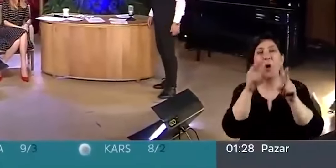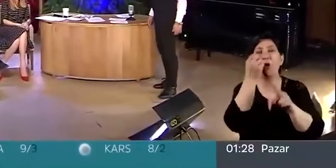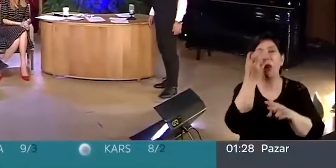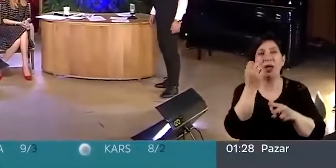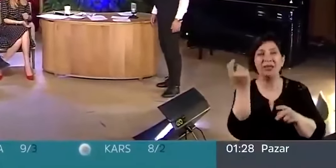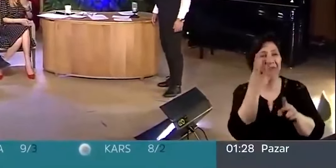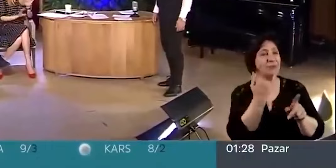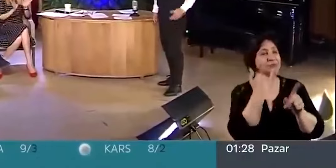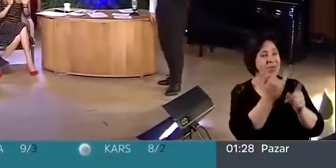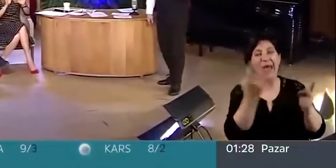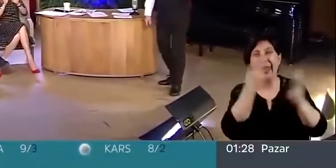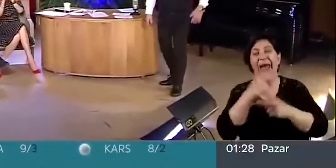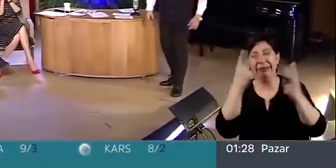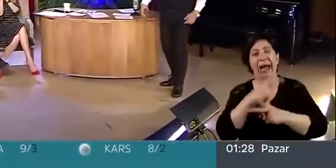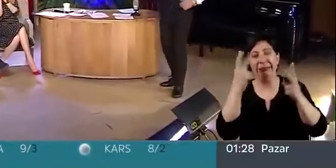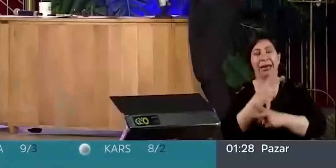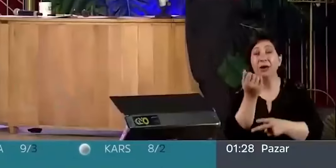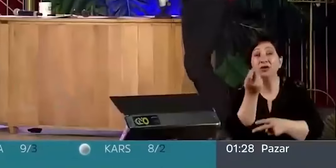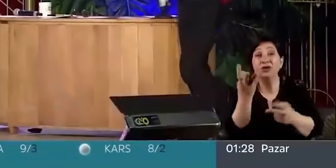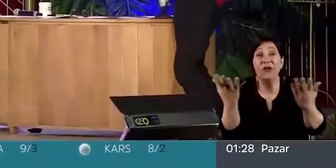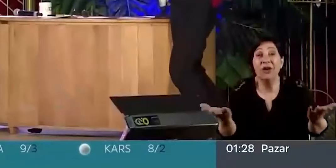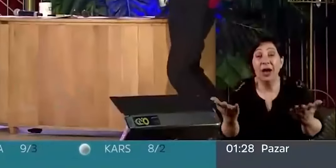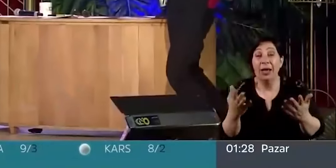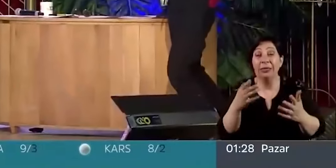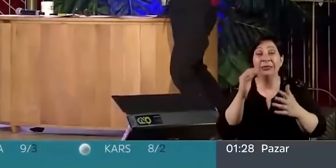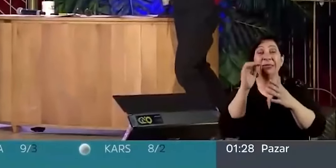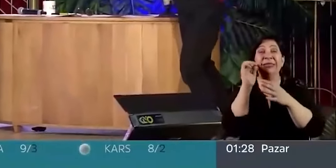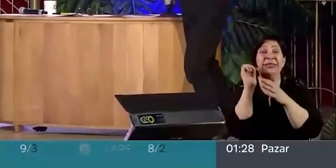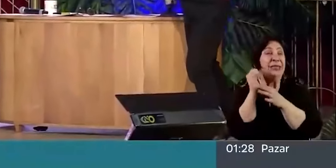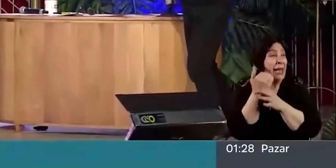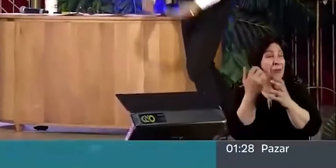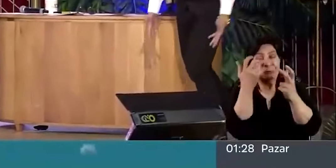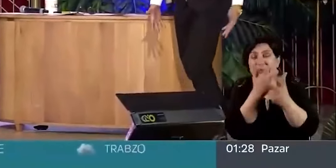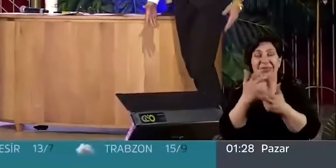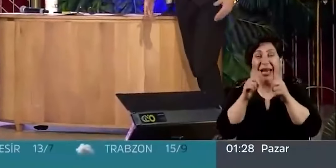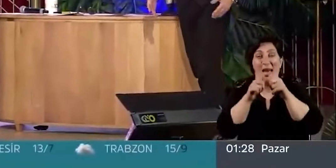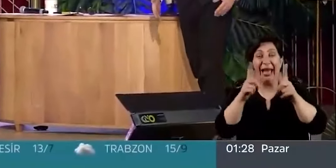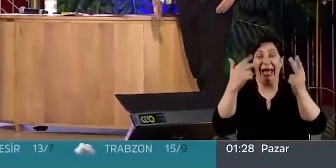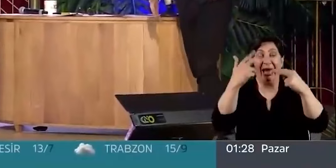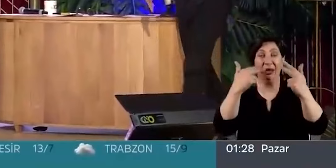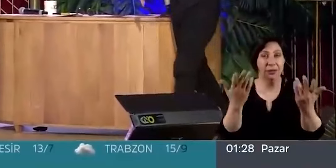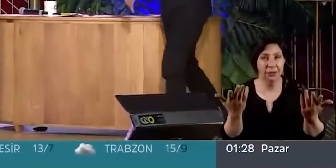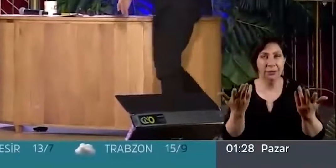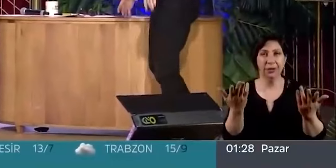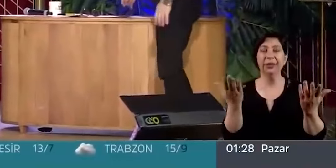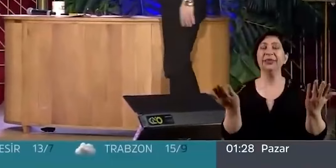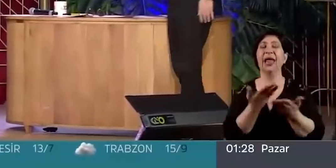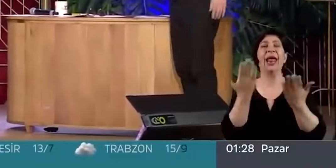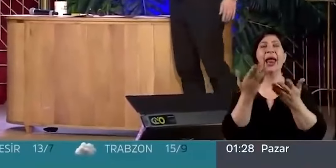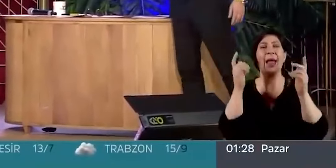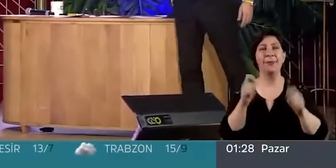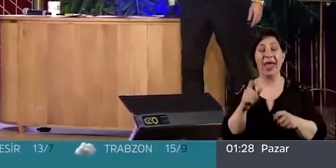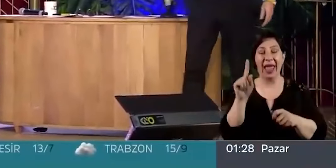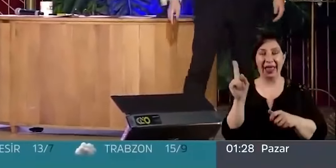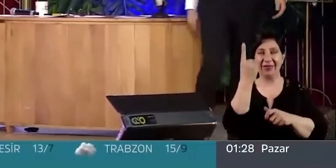ağladı? Kaç defa ağladı? Sanat müzik diyerekler. Neler yaptı?